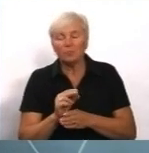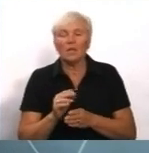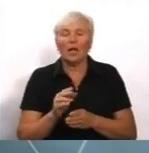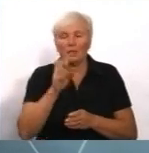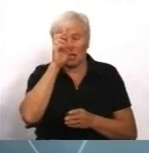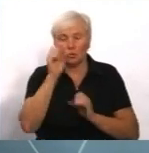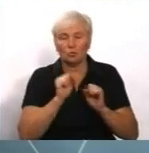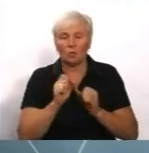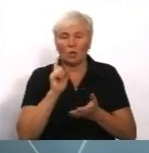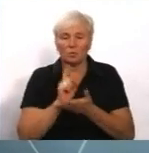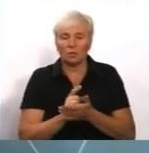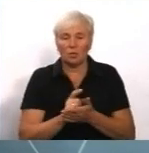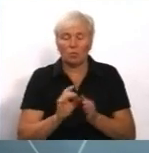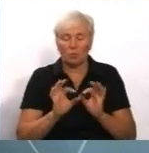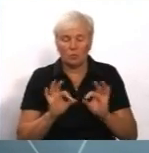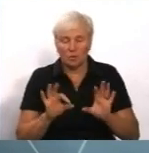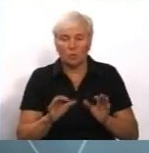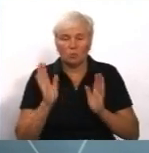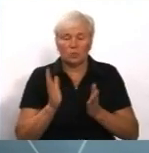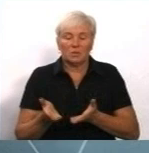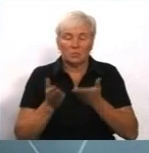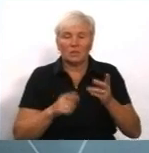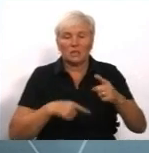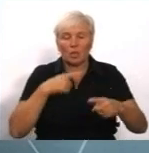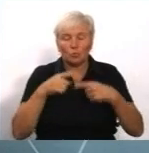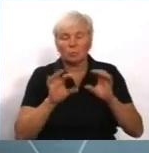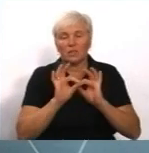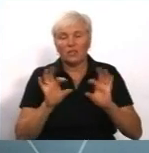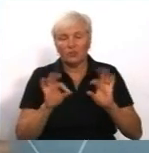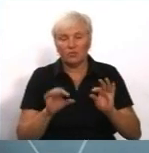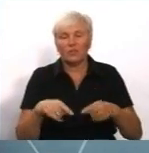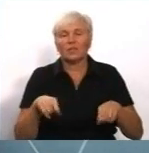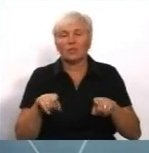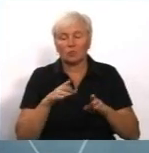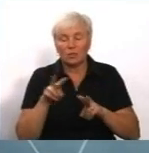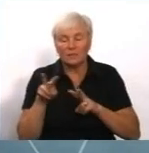обов'язково промоніторимо, будемо запрошувати на наступні ефіри. Тож стежте